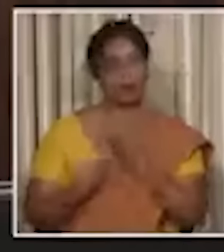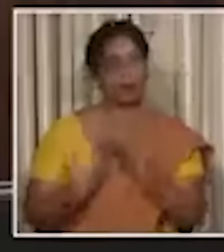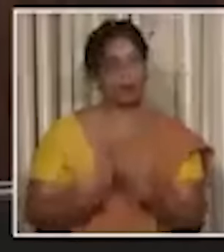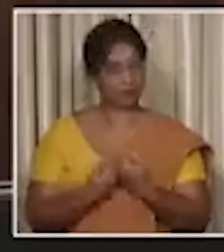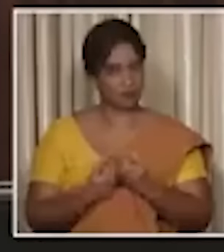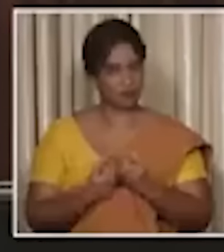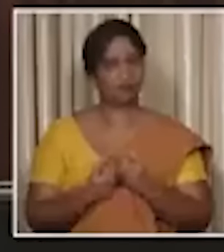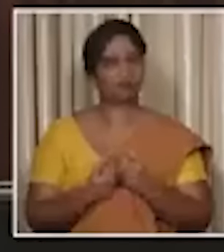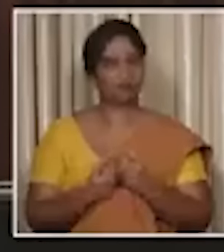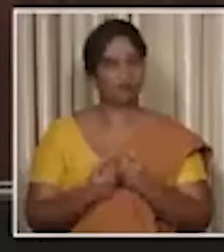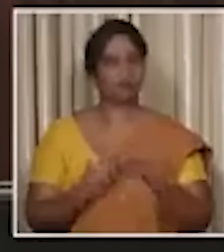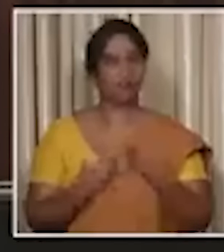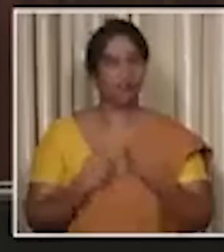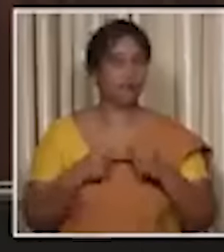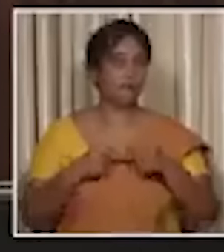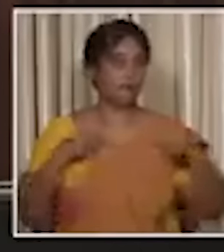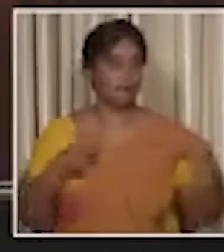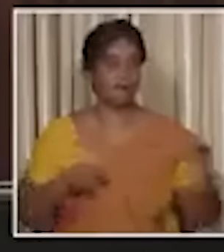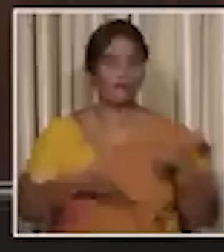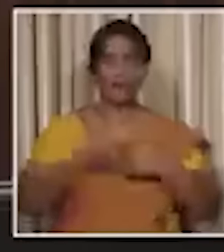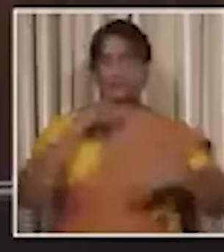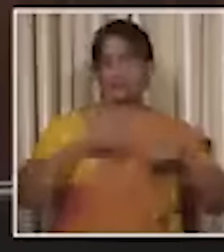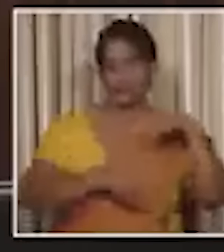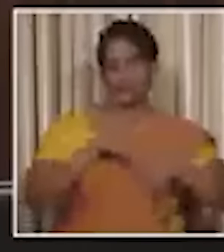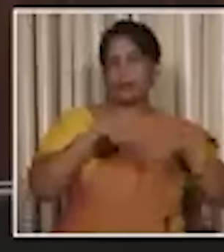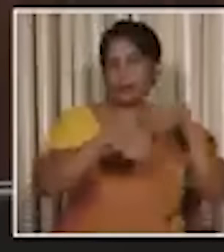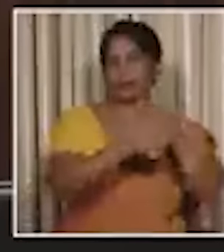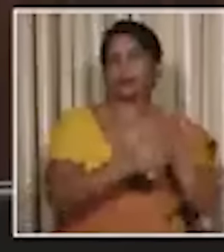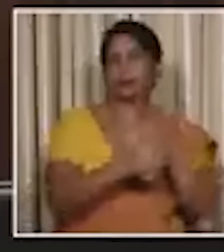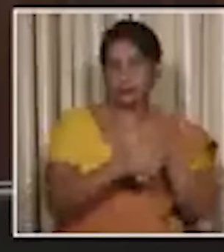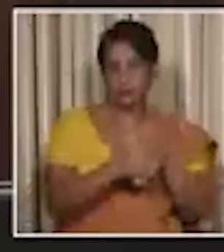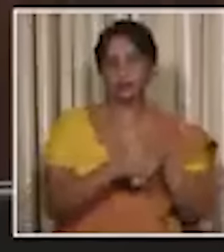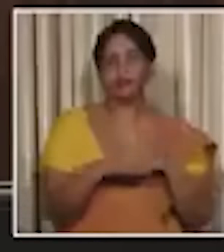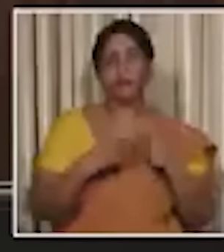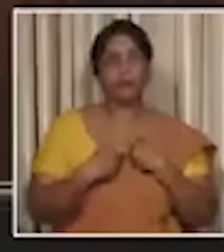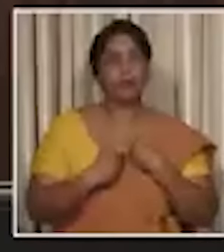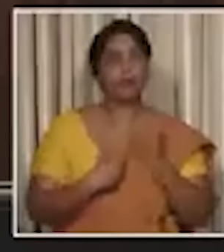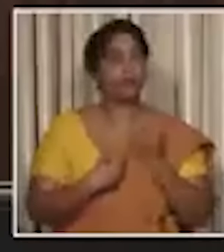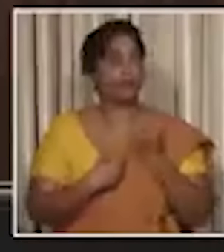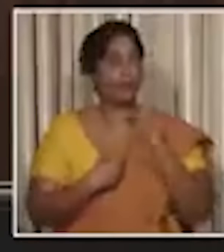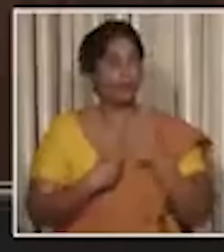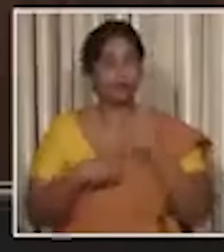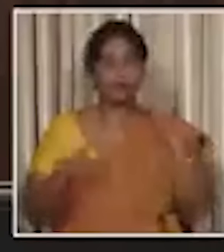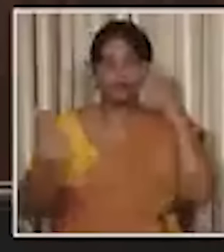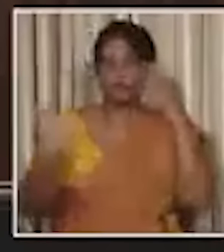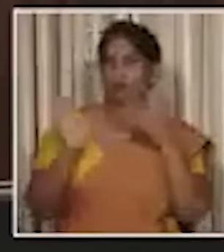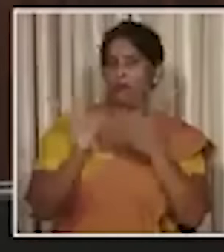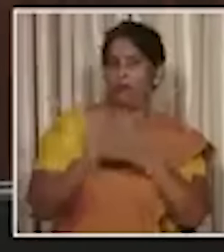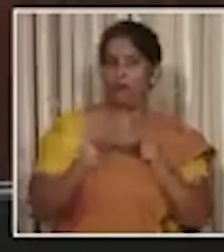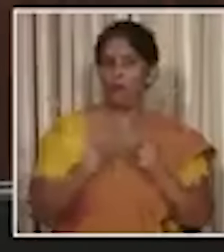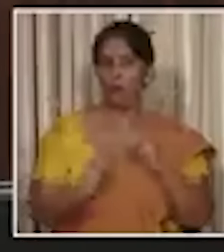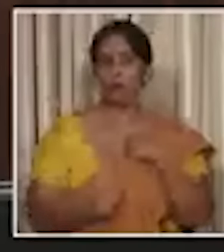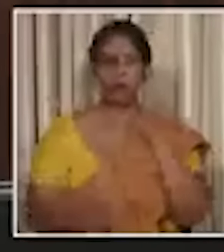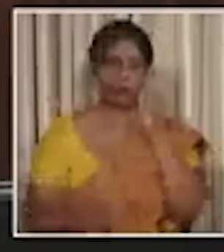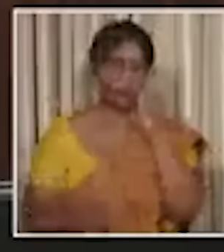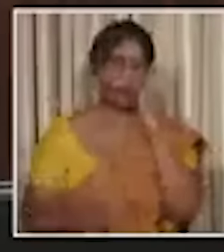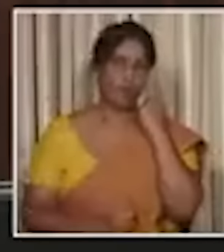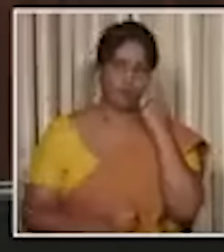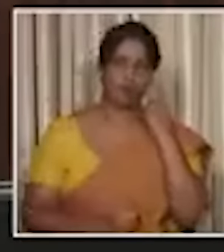என்றால் அது எந்த விதத்திலும் எமது பொருளாதார பொருளாதாரத்தை ஸ்திரப்படுத்தாது, சமூகத்தையும்